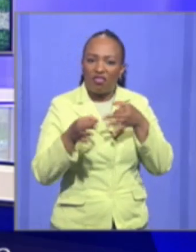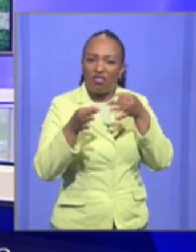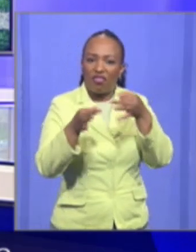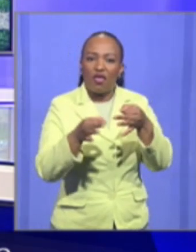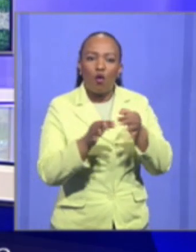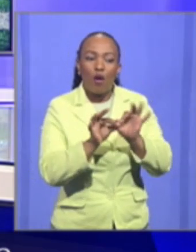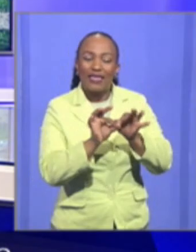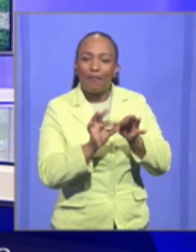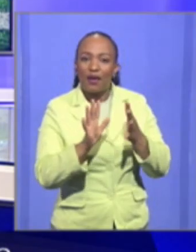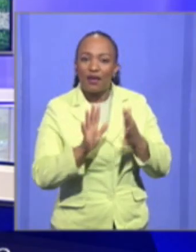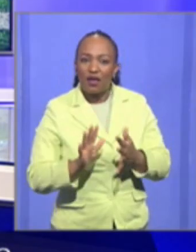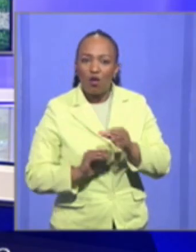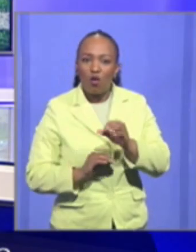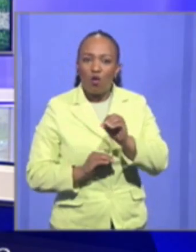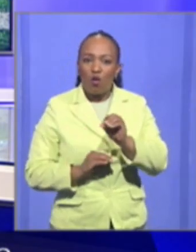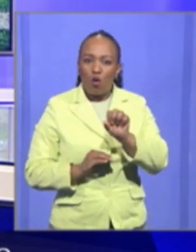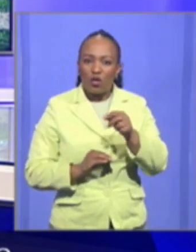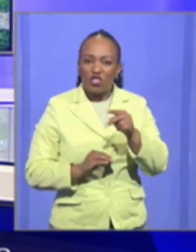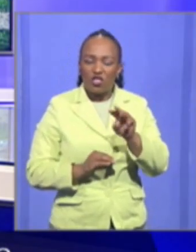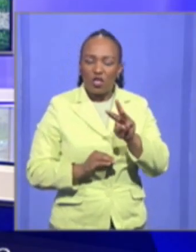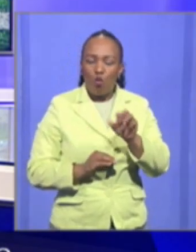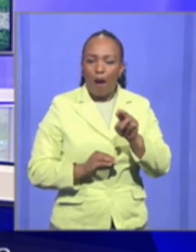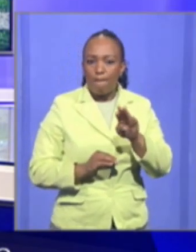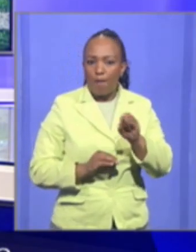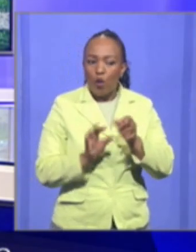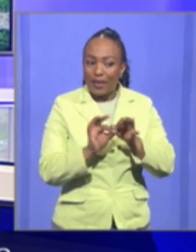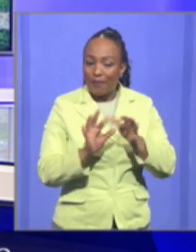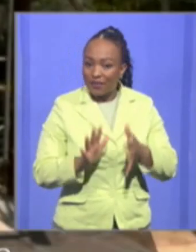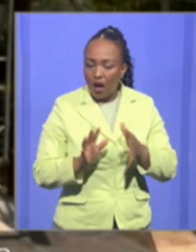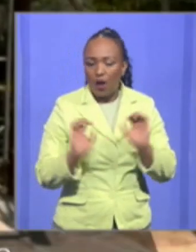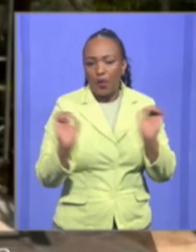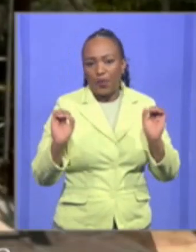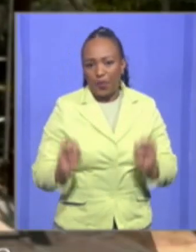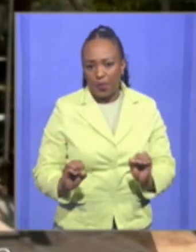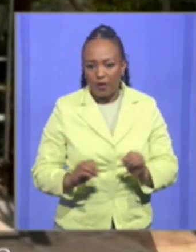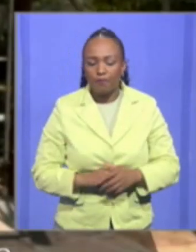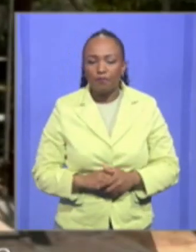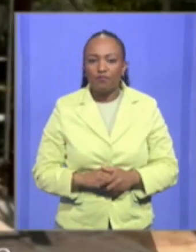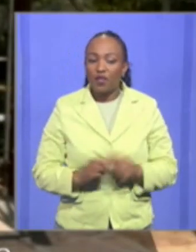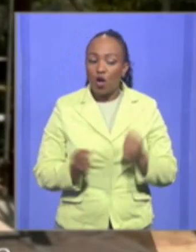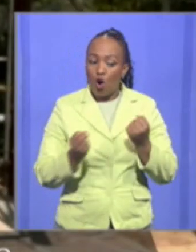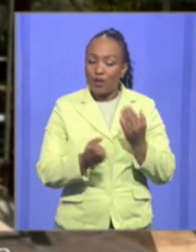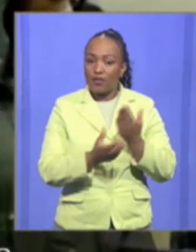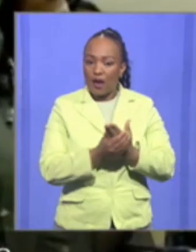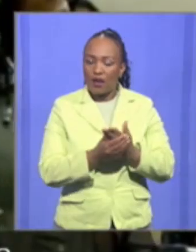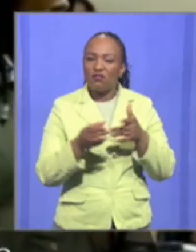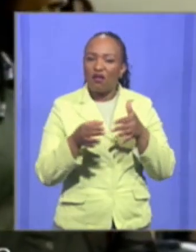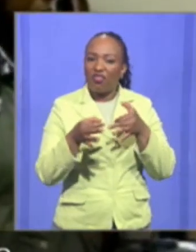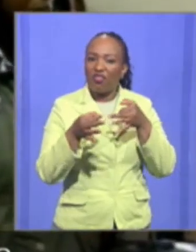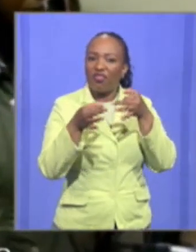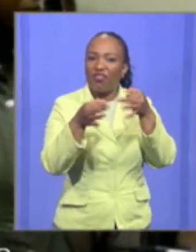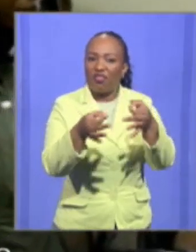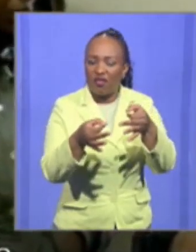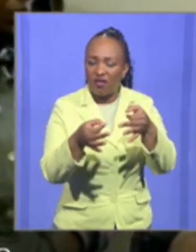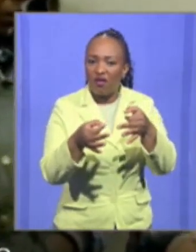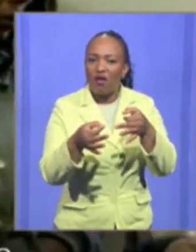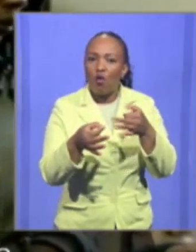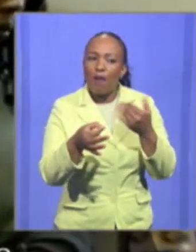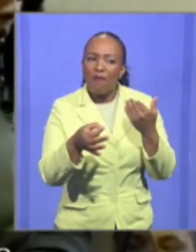toloki ya leleme la Oshiwambo. Taba ye ile ya bušetšwa kgorontsheko ka morago ga go